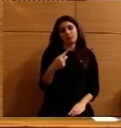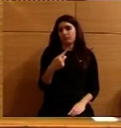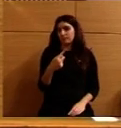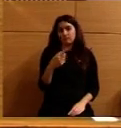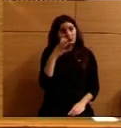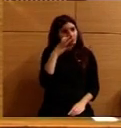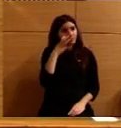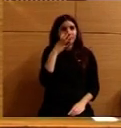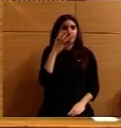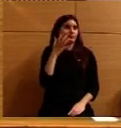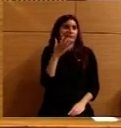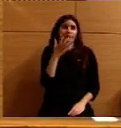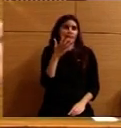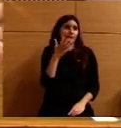És